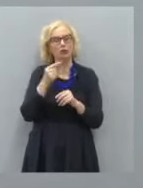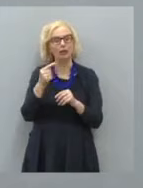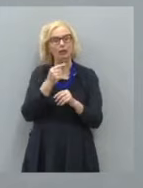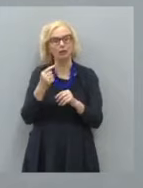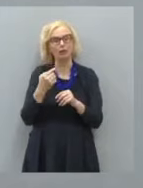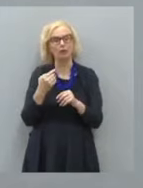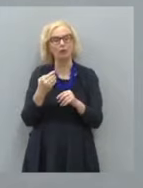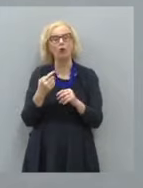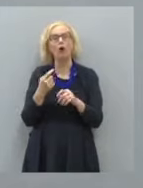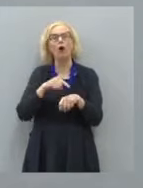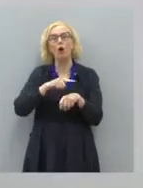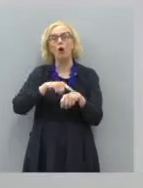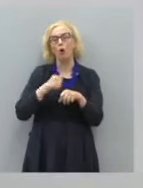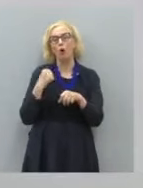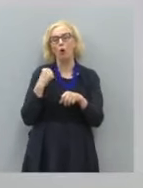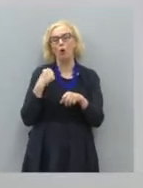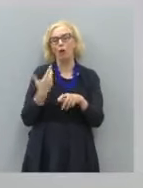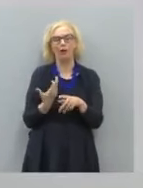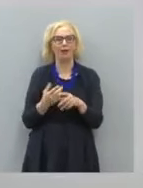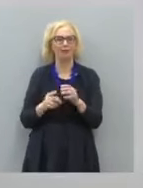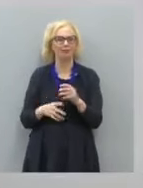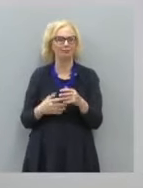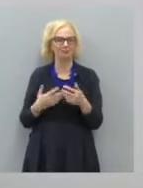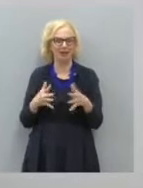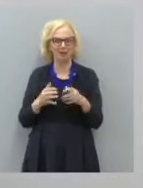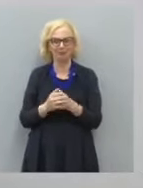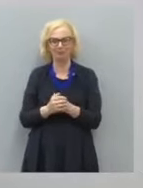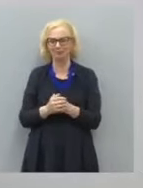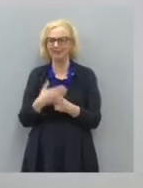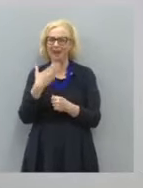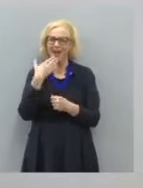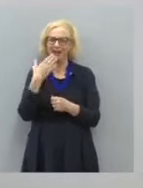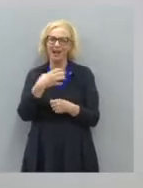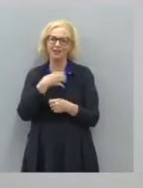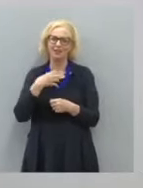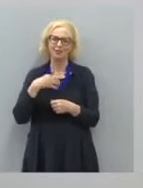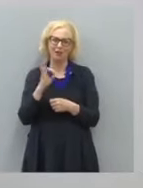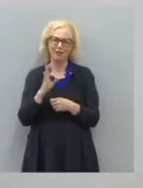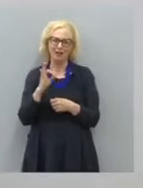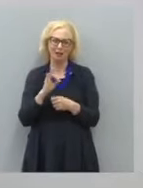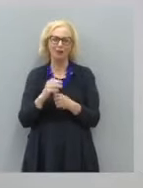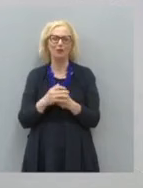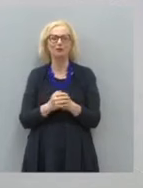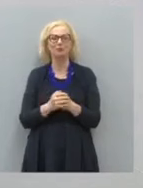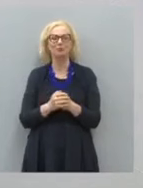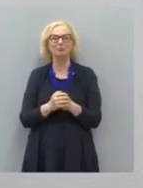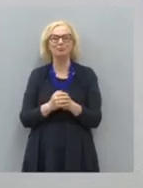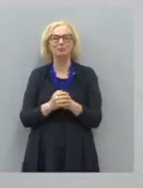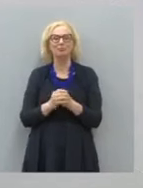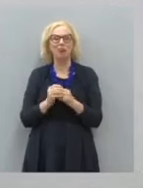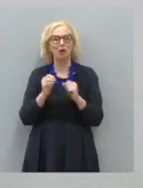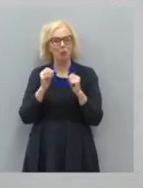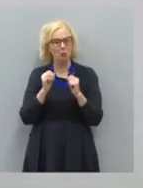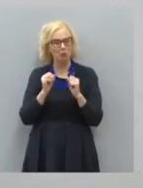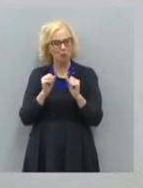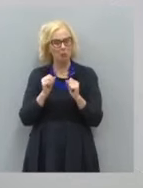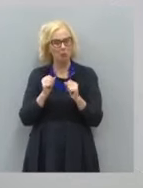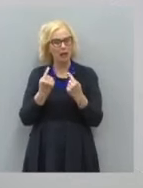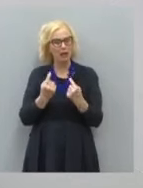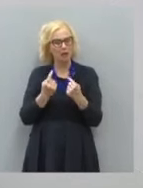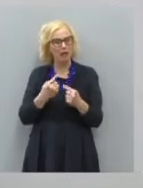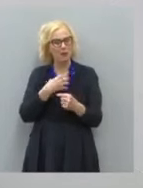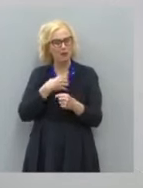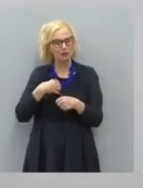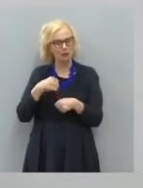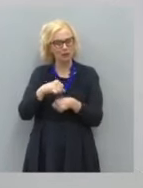ore ringraziamo l'assessore failoni se non ci sono altre domande per lui aspettiamo anche l'assessore segnana perché sul tema